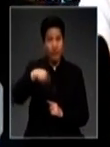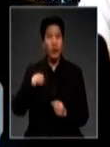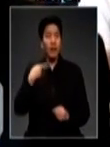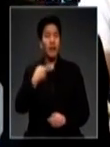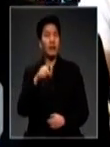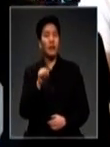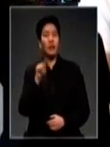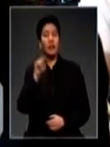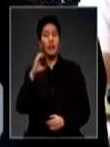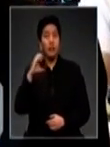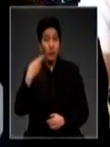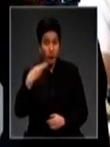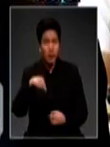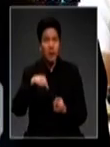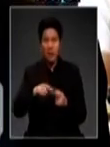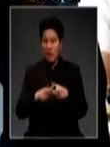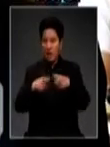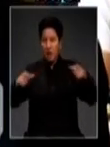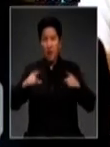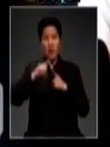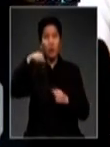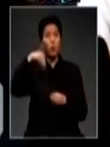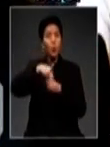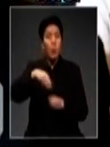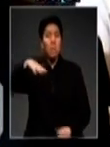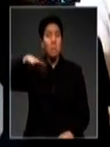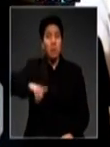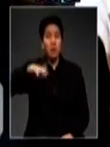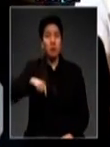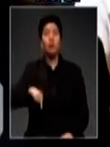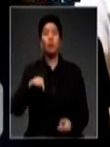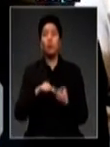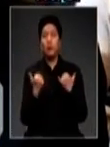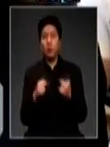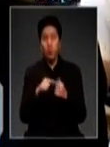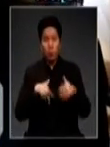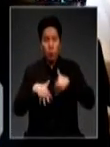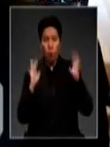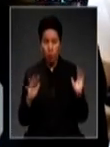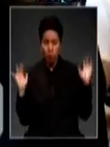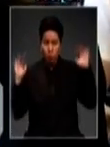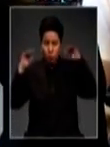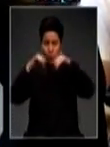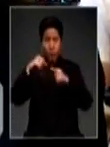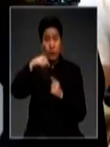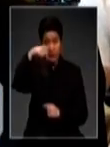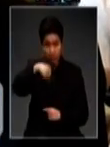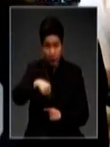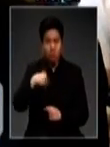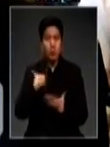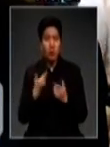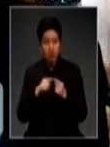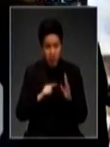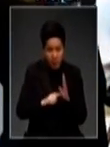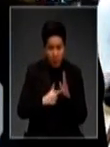นี่ยเป็นโคเวิร์กิ้งสเปซที่ใหญ่ที่สุดในตัวเมืองภูเก็ตนะครับเพราะฉะนั้นตัวนี้เองเนี่ยคอมมูนิตี้ที่เข้ามาใช้ในโคเวิร์กิ้งสเปซเนี่ยจะมีทั้งสต